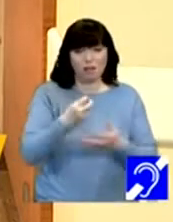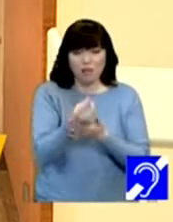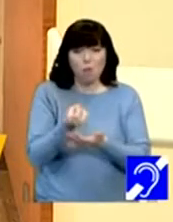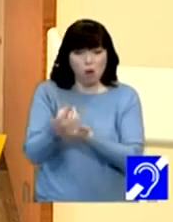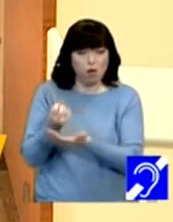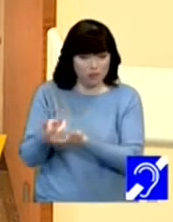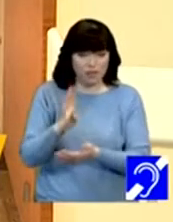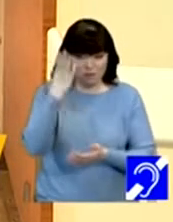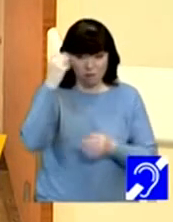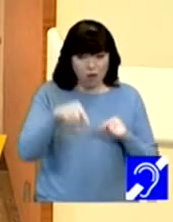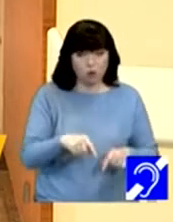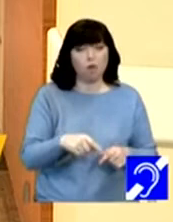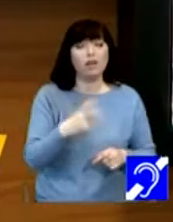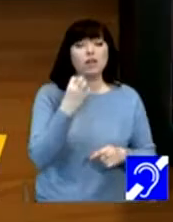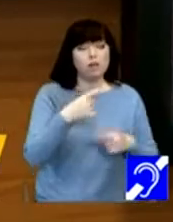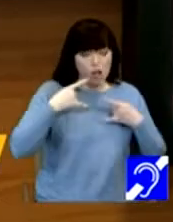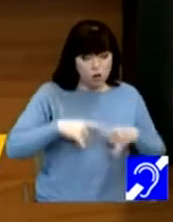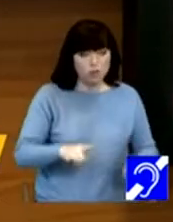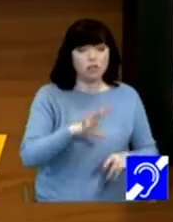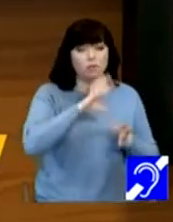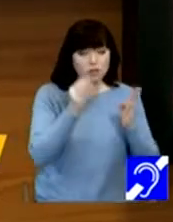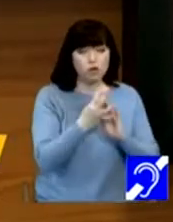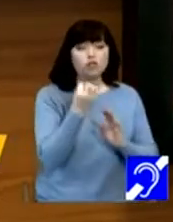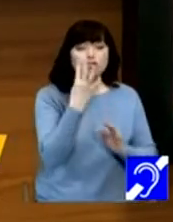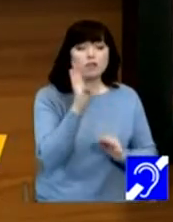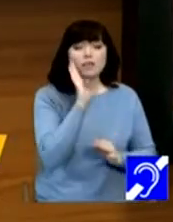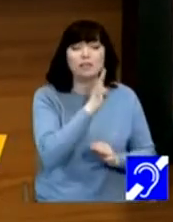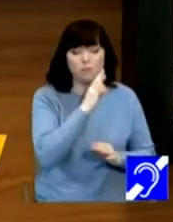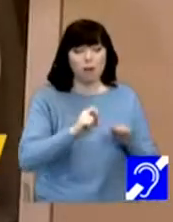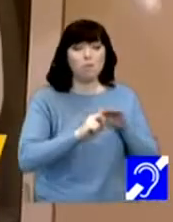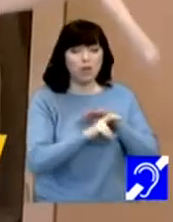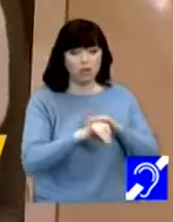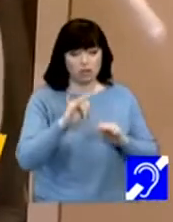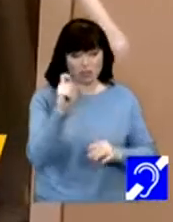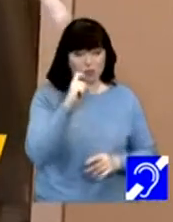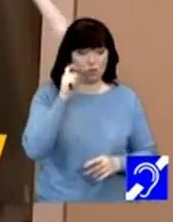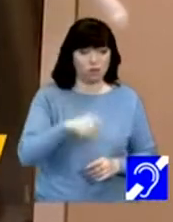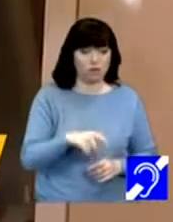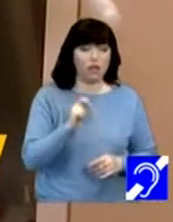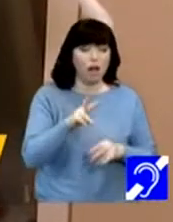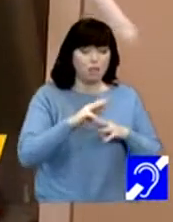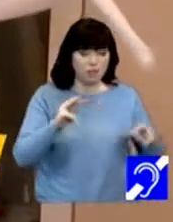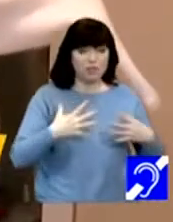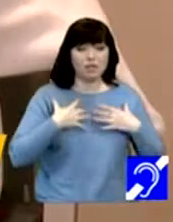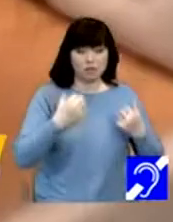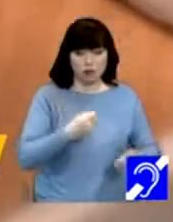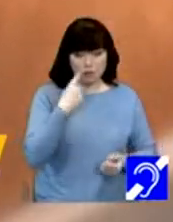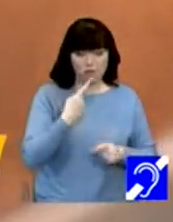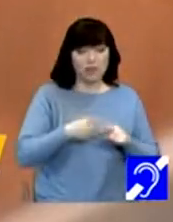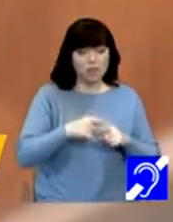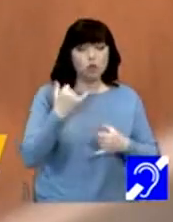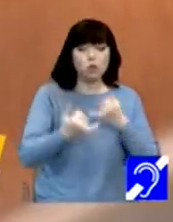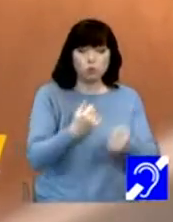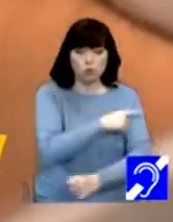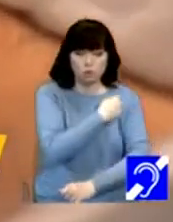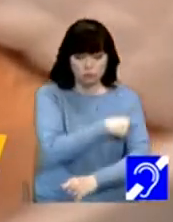medico-sanitare publice din Republica Moldova au născut 14 femei refugiate din Ucraina. Potrivit Ministerului Sănătății, serviciile